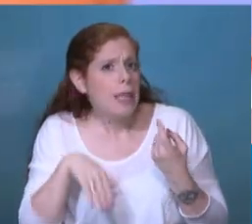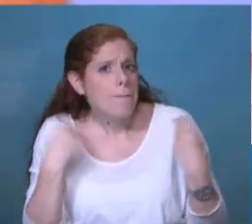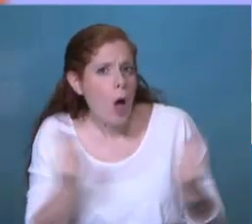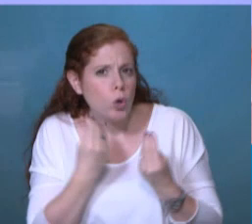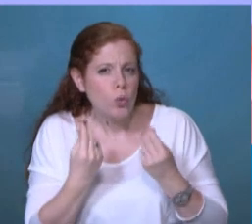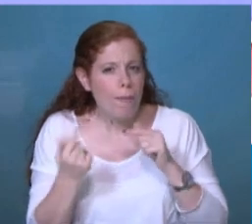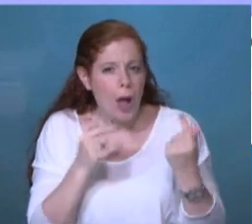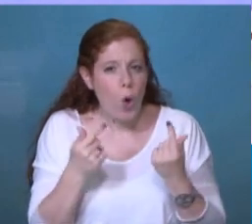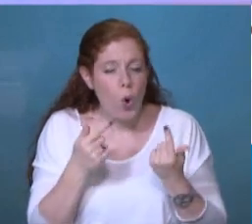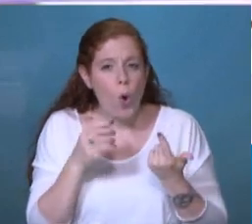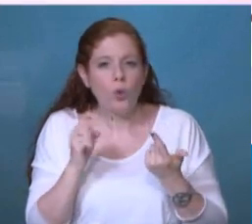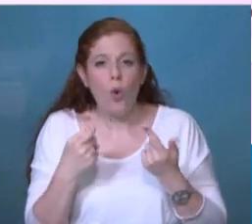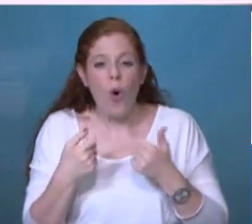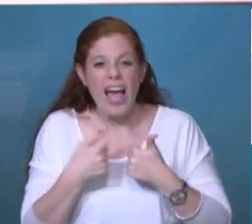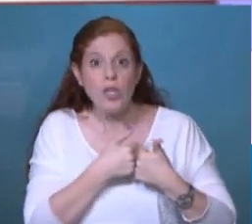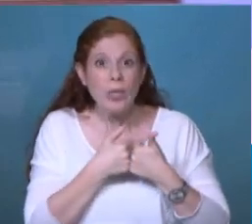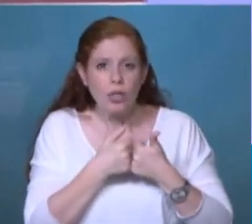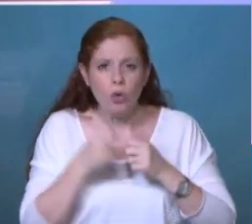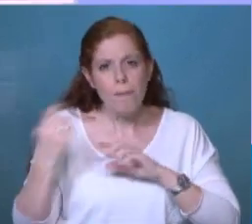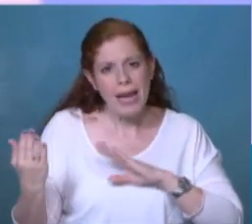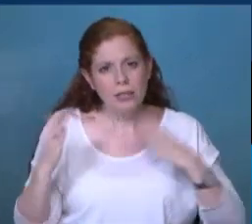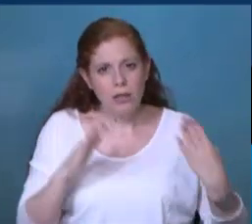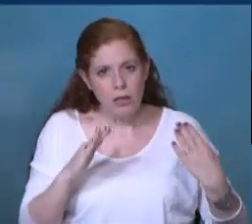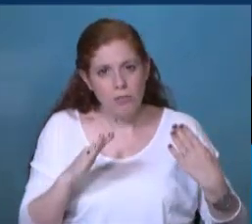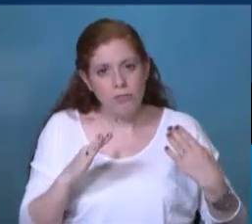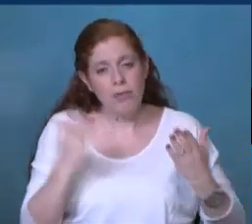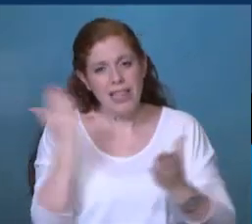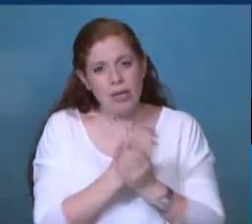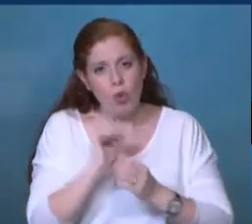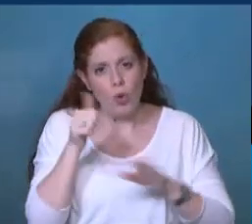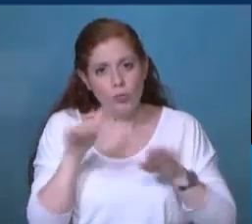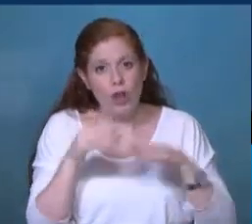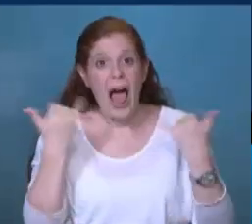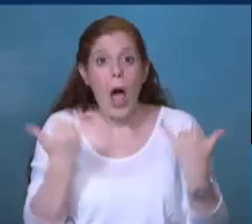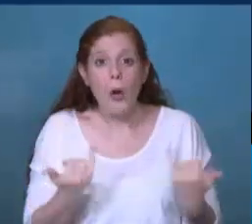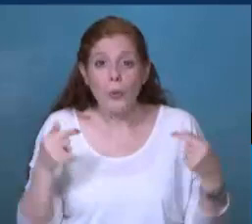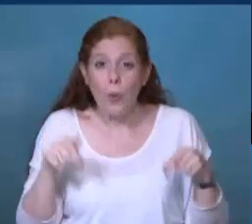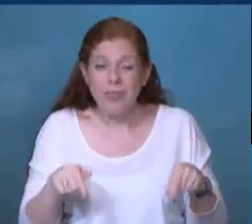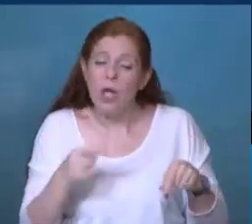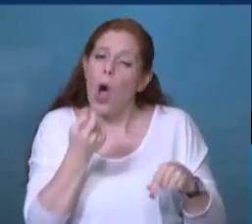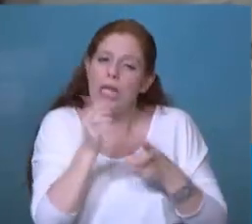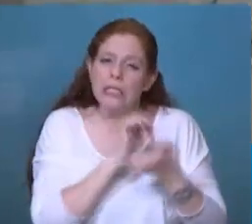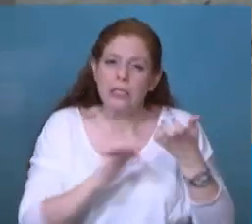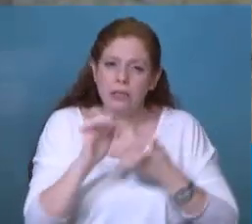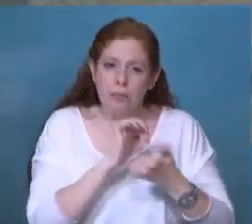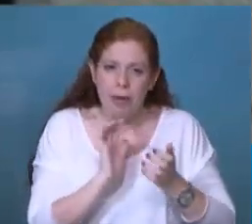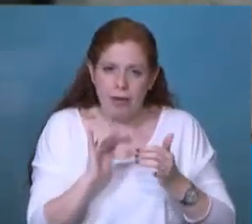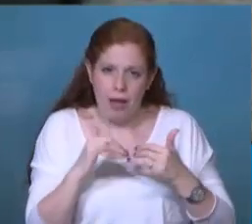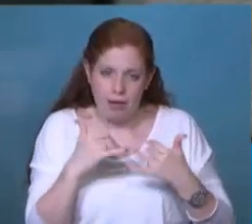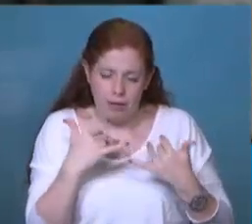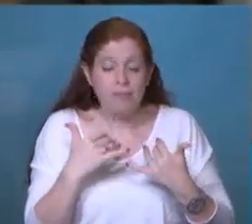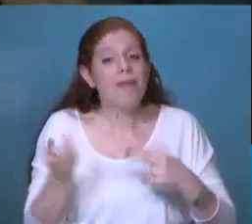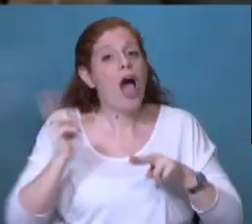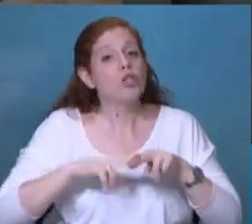פחות עדינה, ההתקוטטות בין הצדדים בתיקי ראש הממשלה, הגיע היום הזה וסיבך עוד קצת את הפלונטר. אחרי